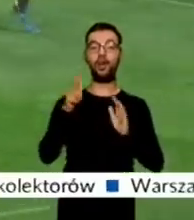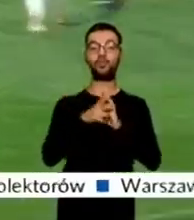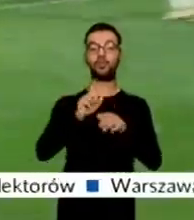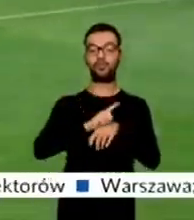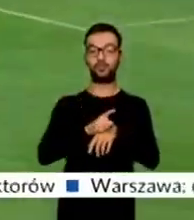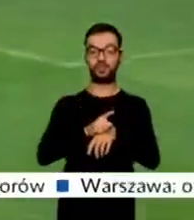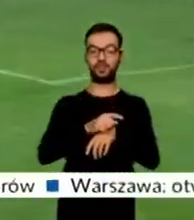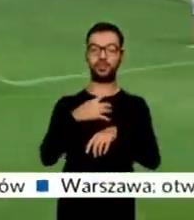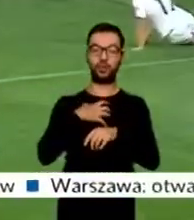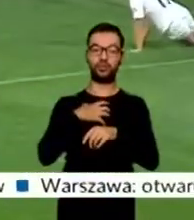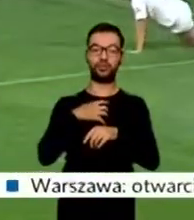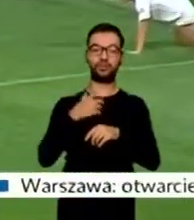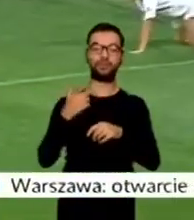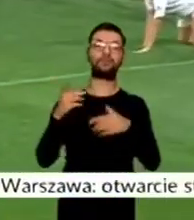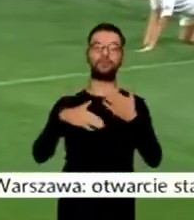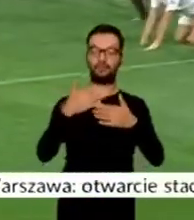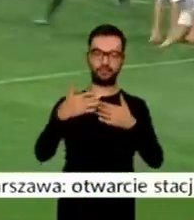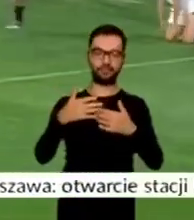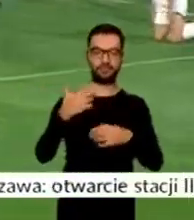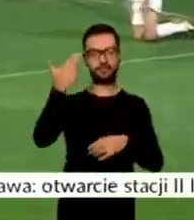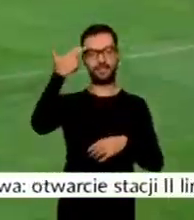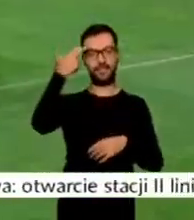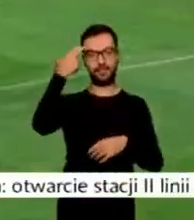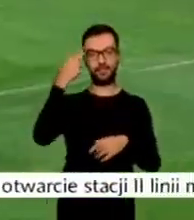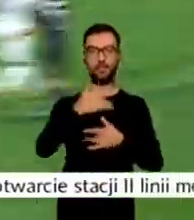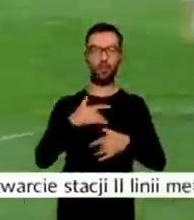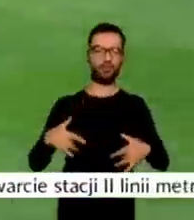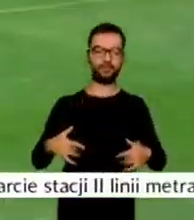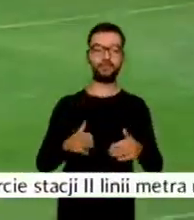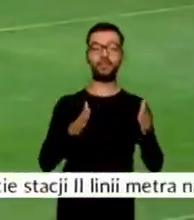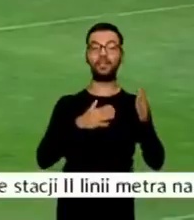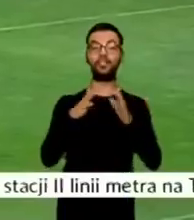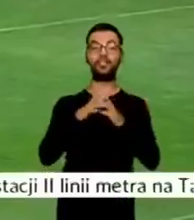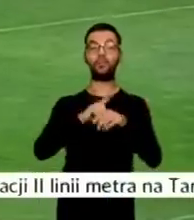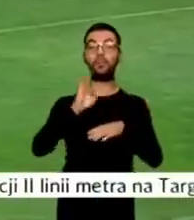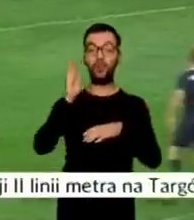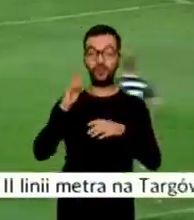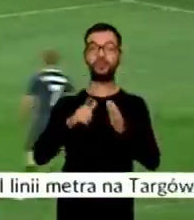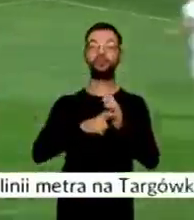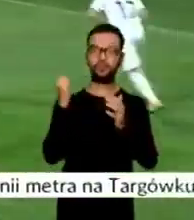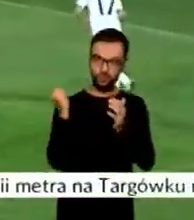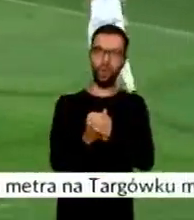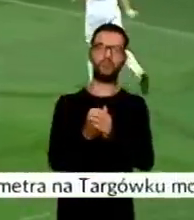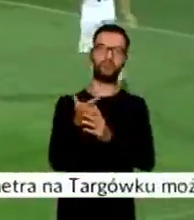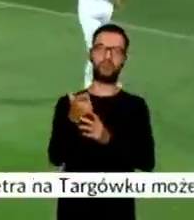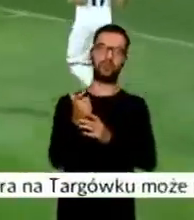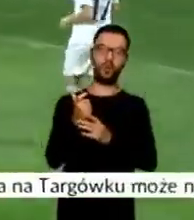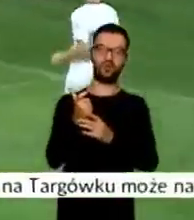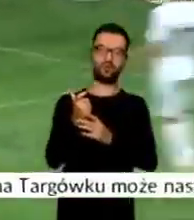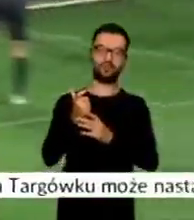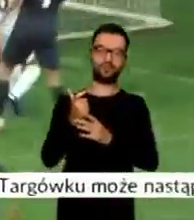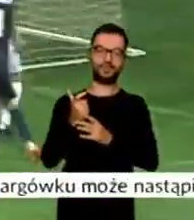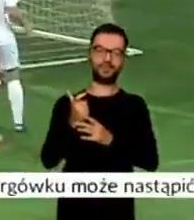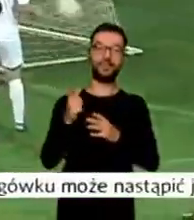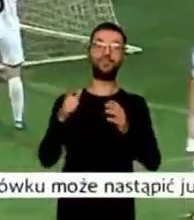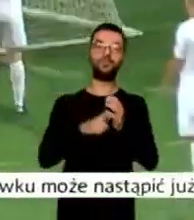minucie zakończyła się samobójczym golem Wiktora Babińskiego. 10 minut później ten sam zawodnik ponownie wpisał się na listę strzelców,